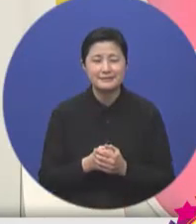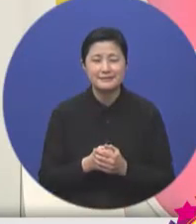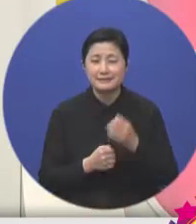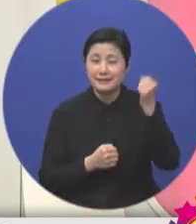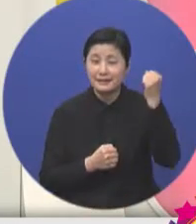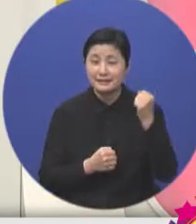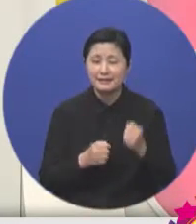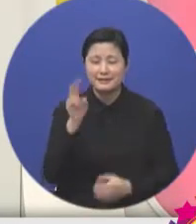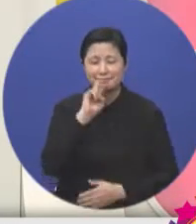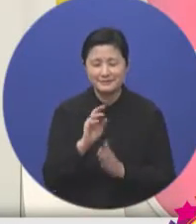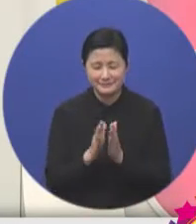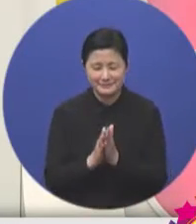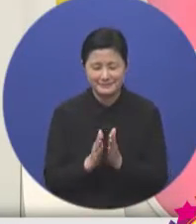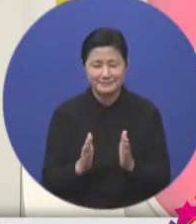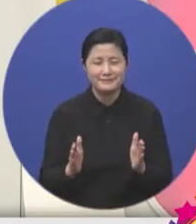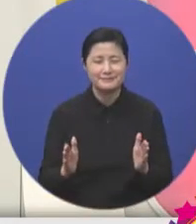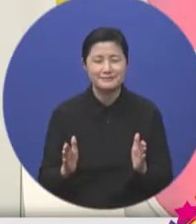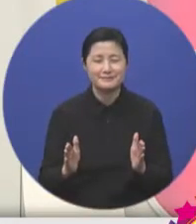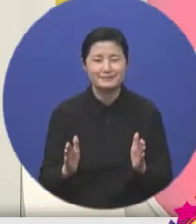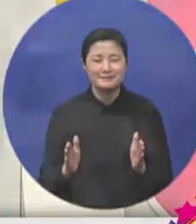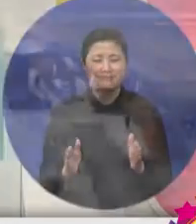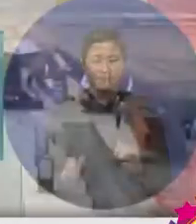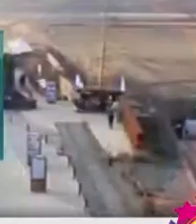화이팅! 봄날은 간다.